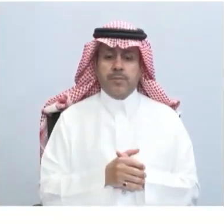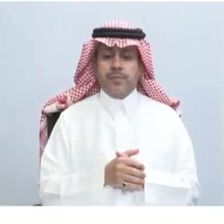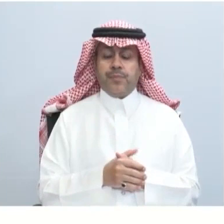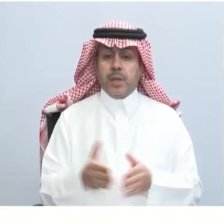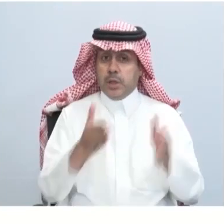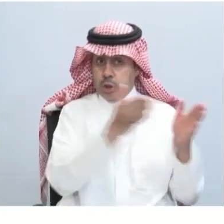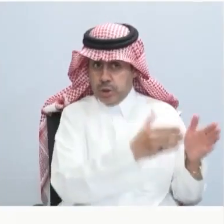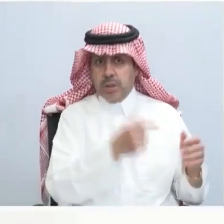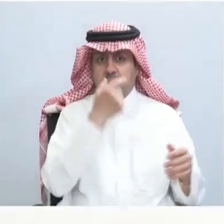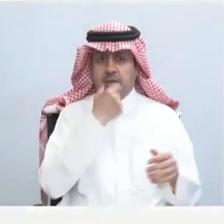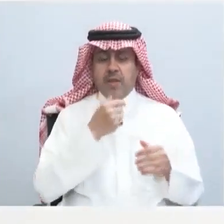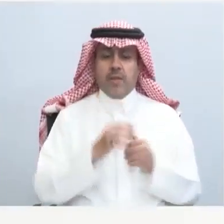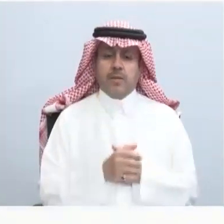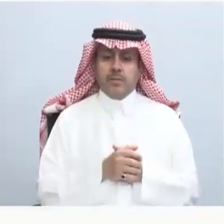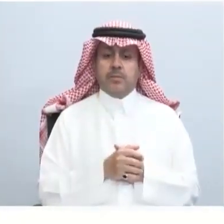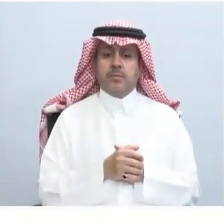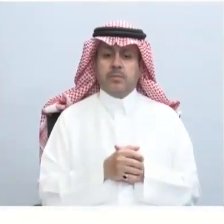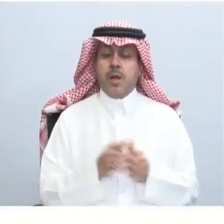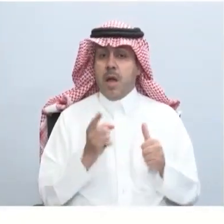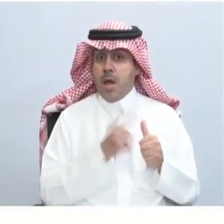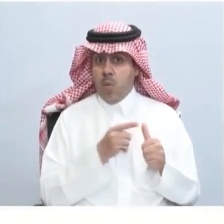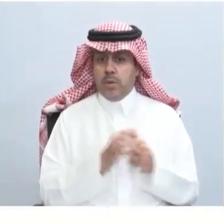ارشادات الحديث